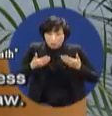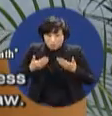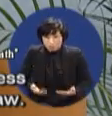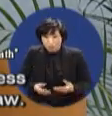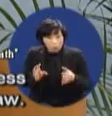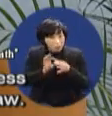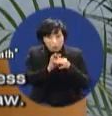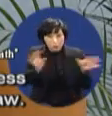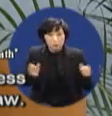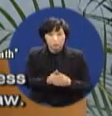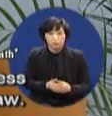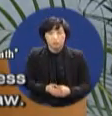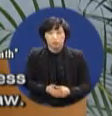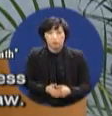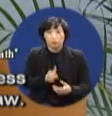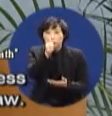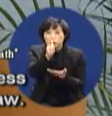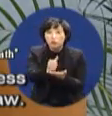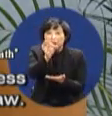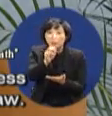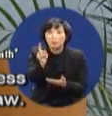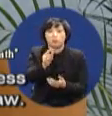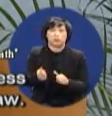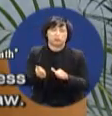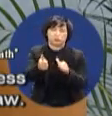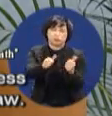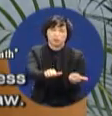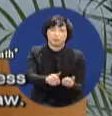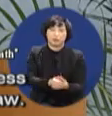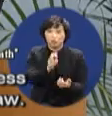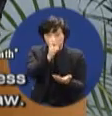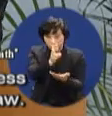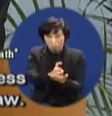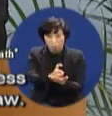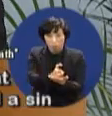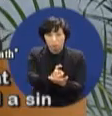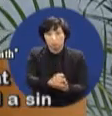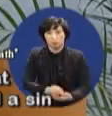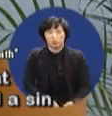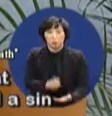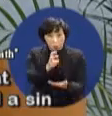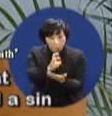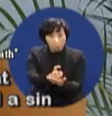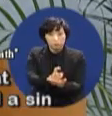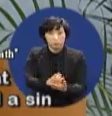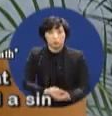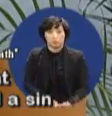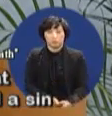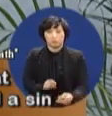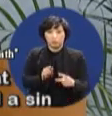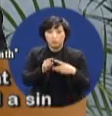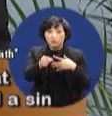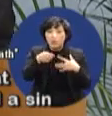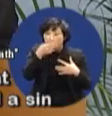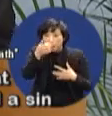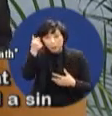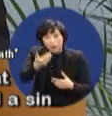종중을 막론하고 죄값은 사망이야. 이건 법입니다. 법 이해가